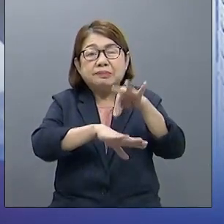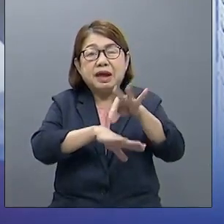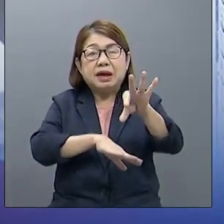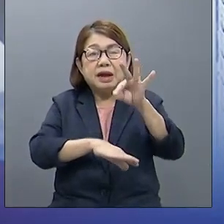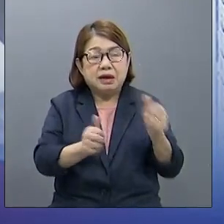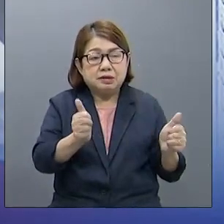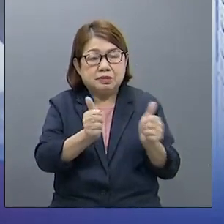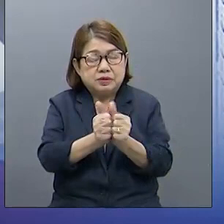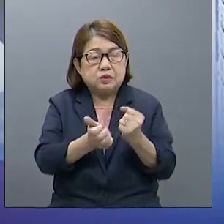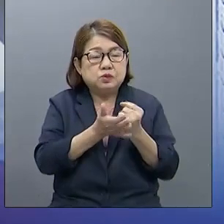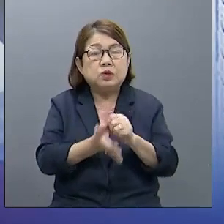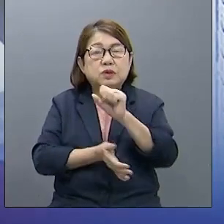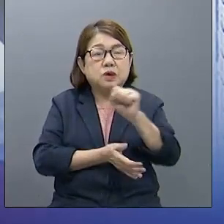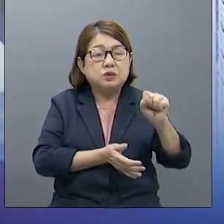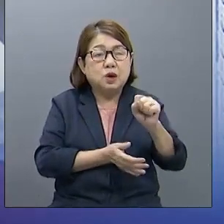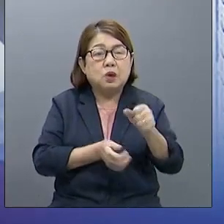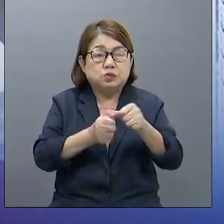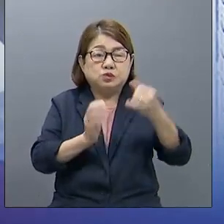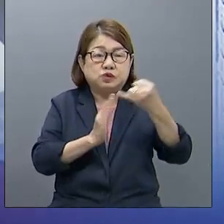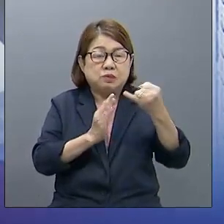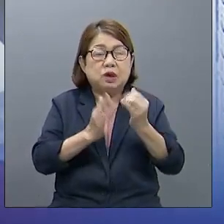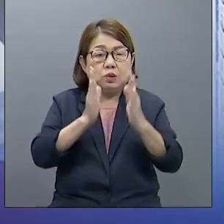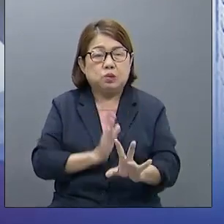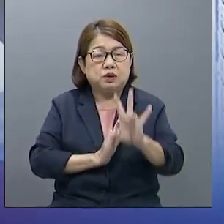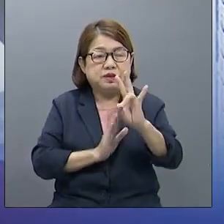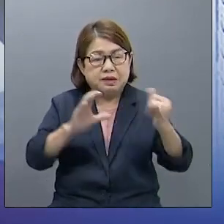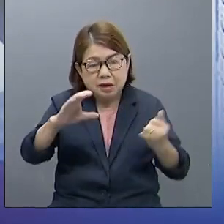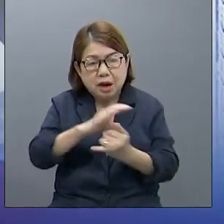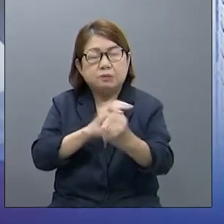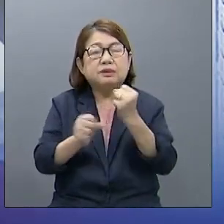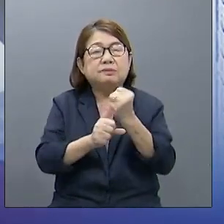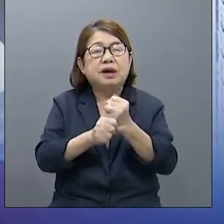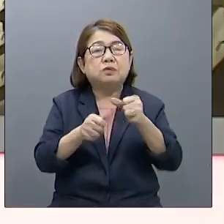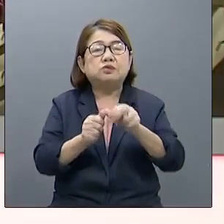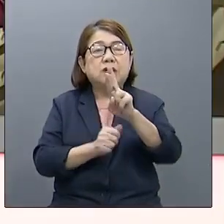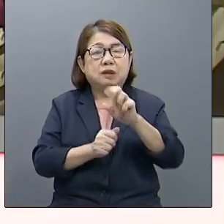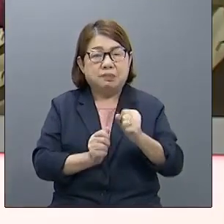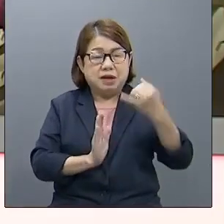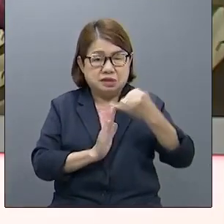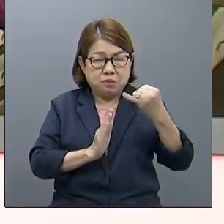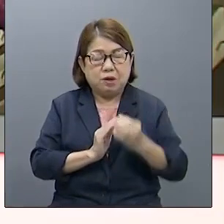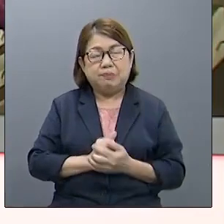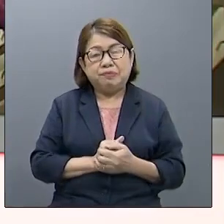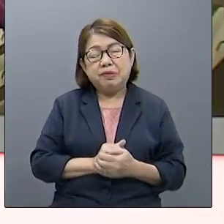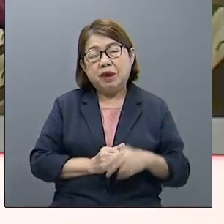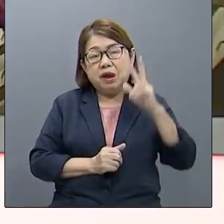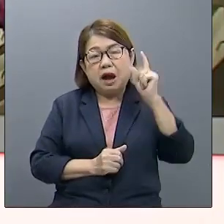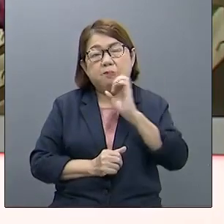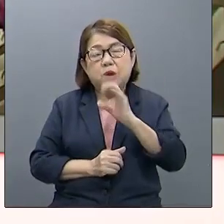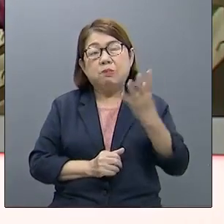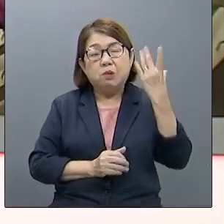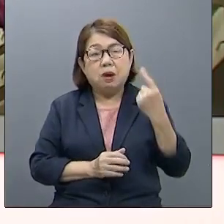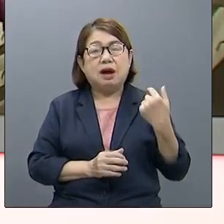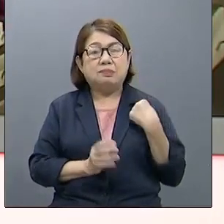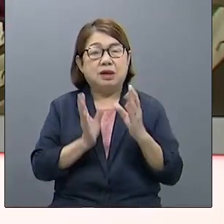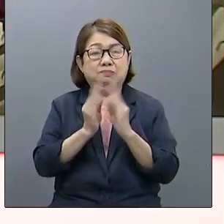ในพื้นที่ได้ 7คนเข้าทำงานในรัฐสภาจังหวัดค่ะและมีรายงานนะคะว่าระหว่างการประชุมเมื่อวานนี้